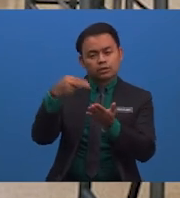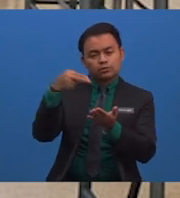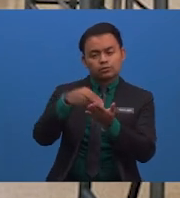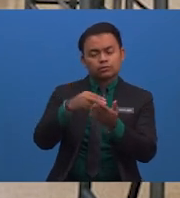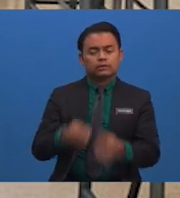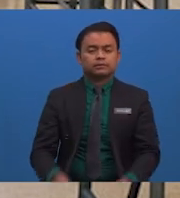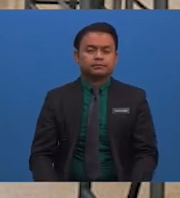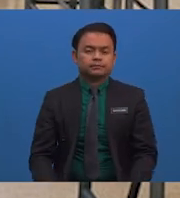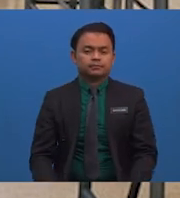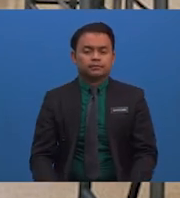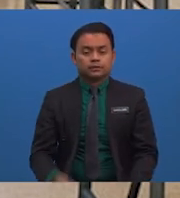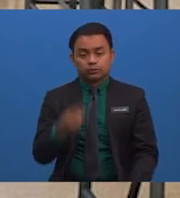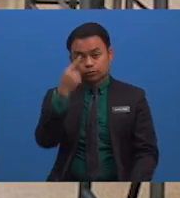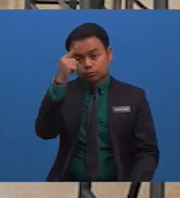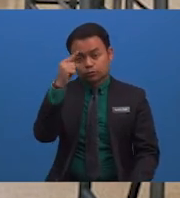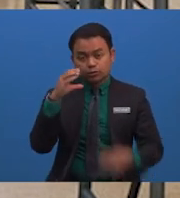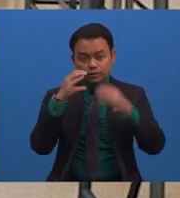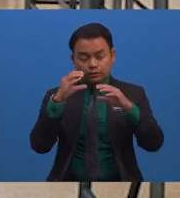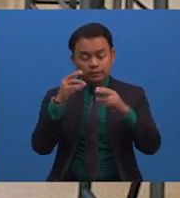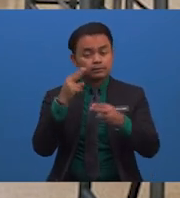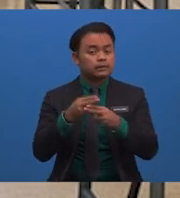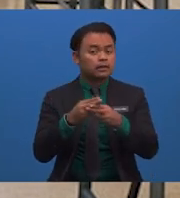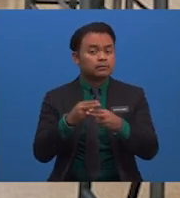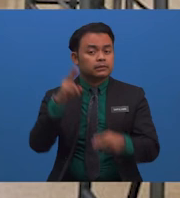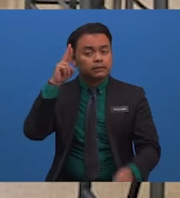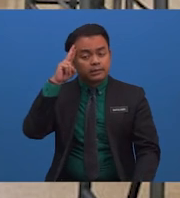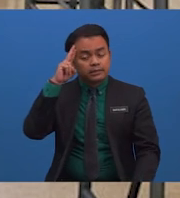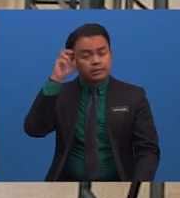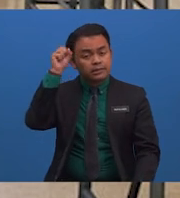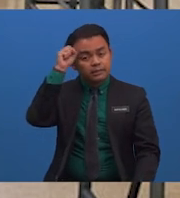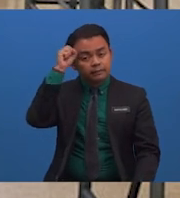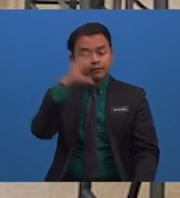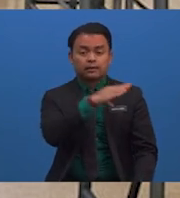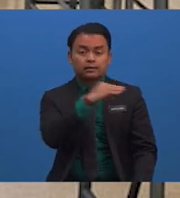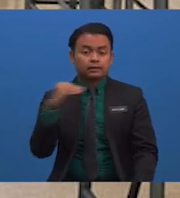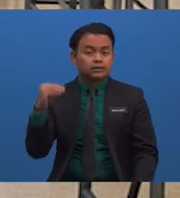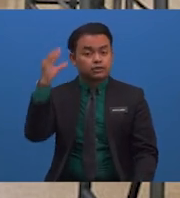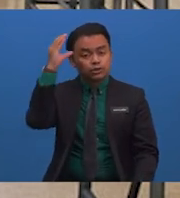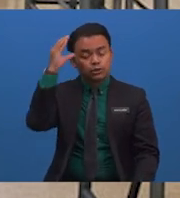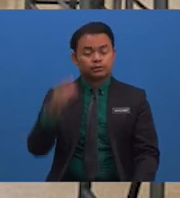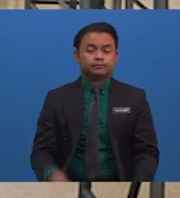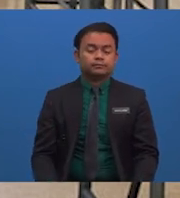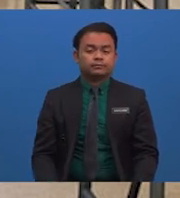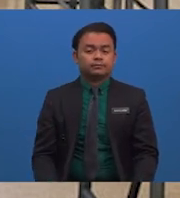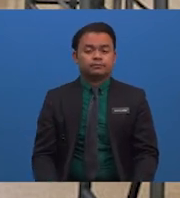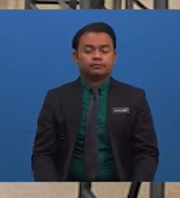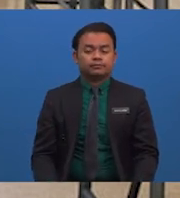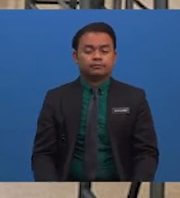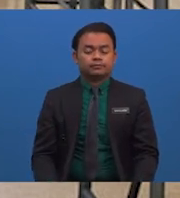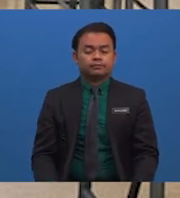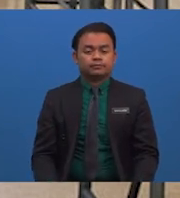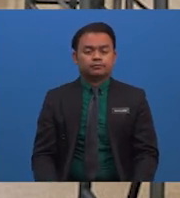mengulang-ulang untuk menyebut nama Reza, Siva dan Chong dalam penyampaian